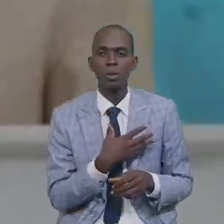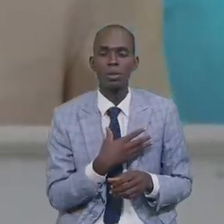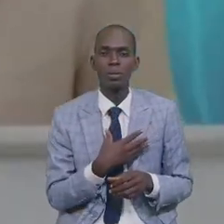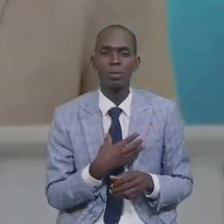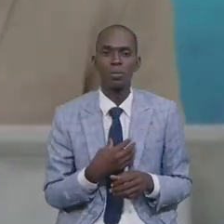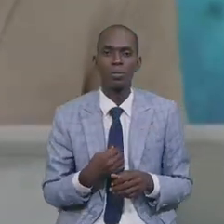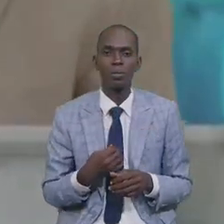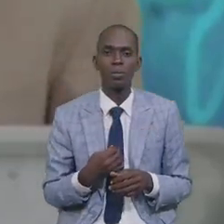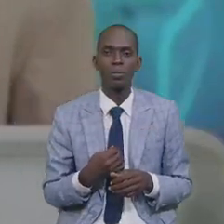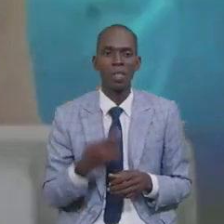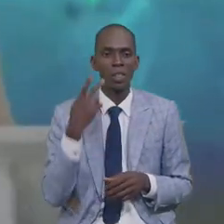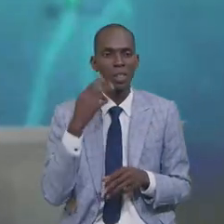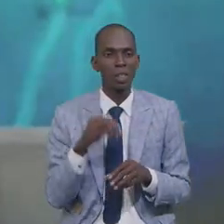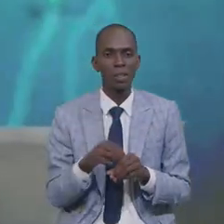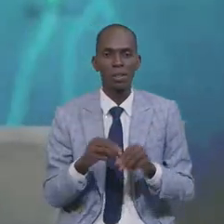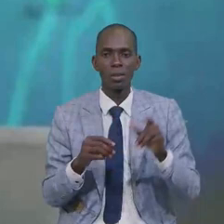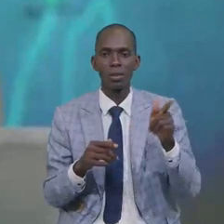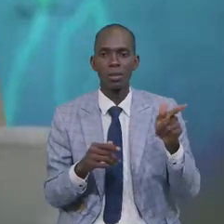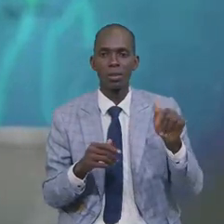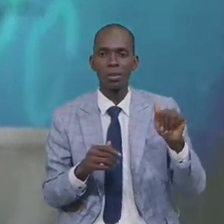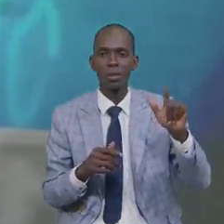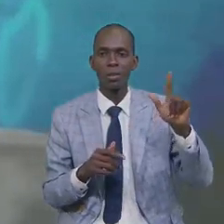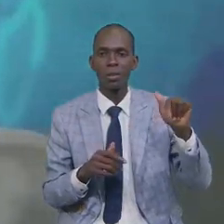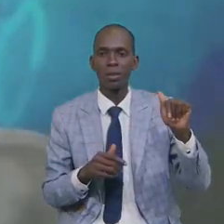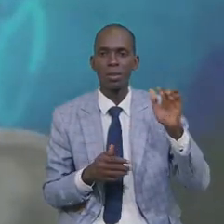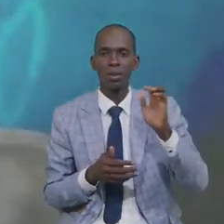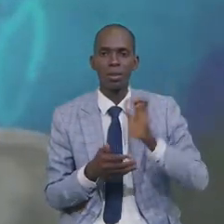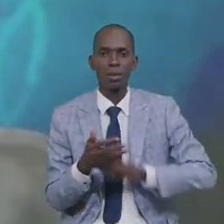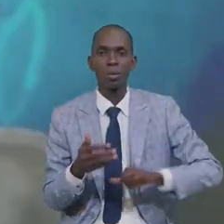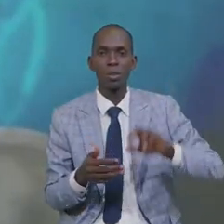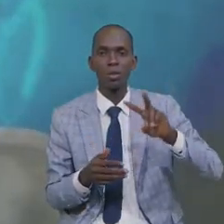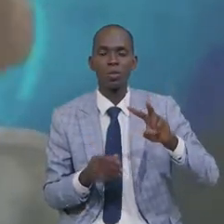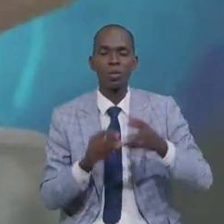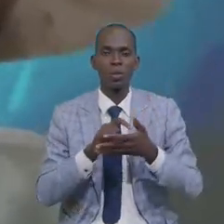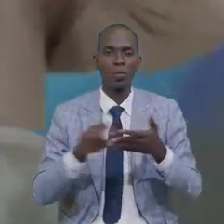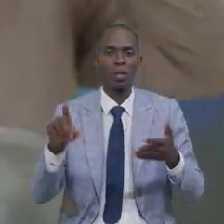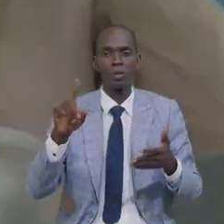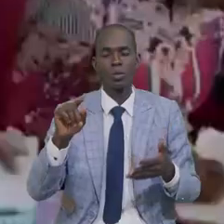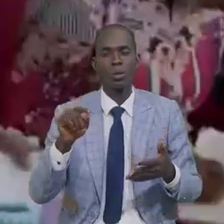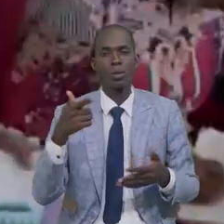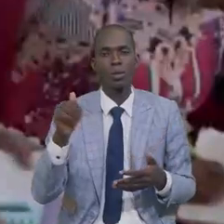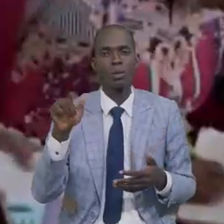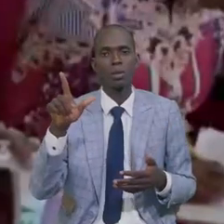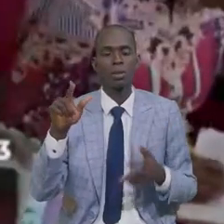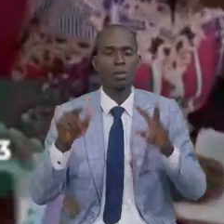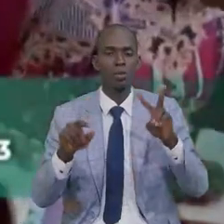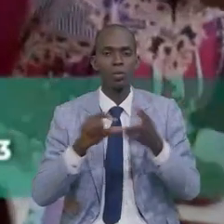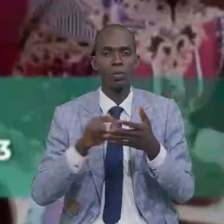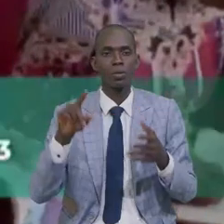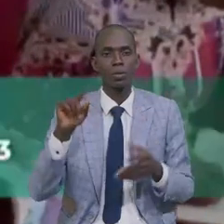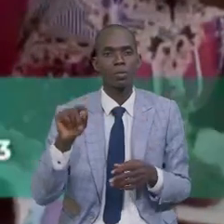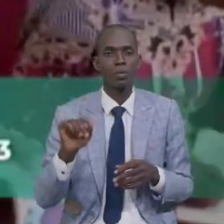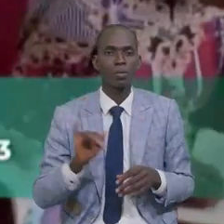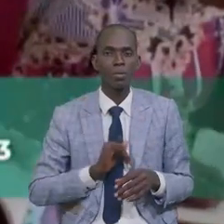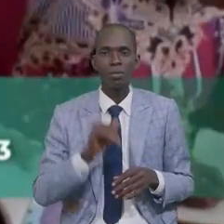fait l'œuvre. Galates 2, 20. En Galates 2, verset 20,